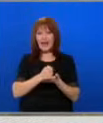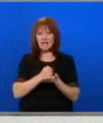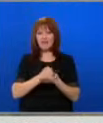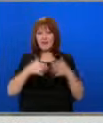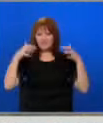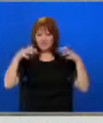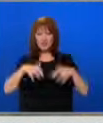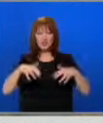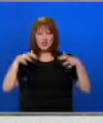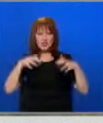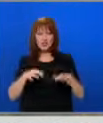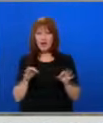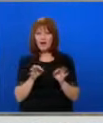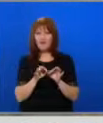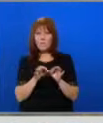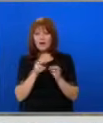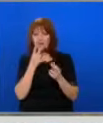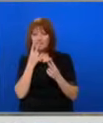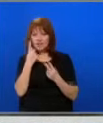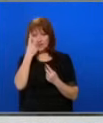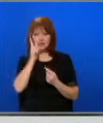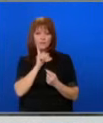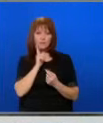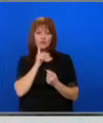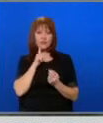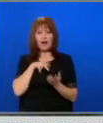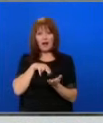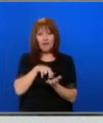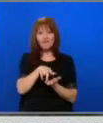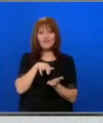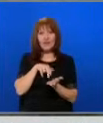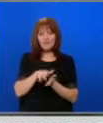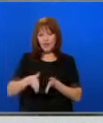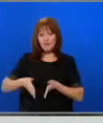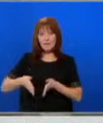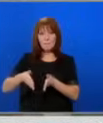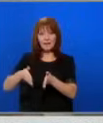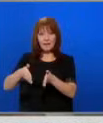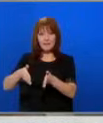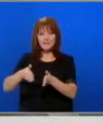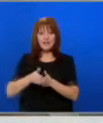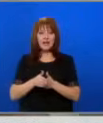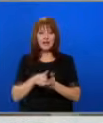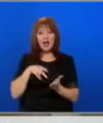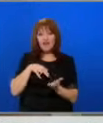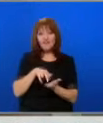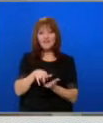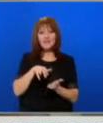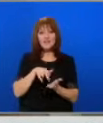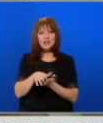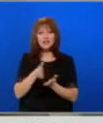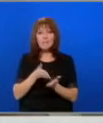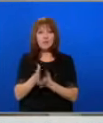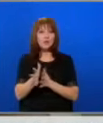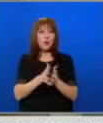пороен дъжд. Фабиен вижда самотна фигура, която върви покрай пътя и носи скейтборд. Вървеше насред гората,